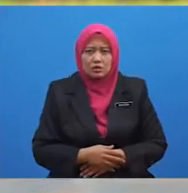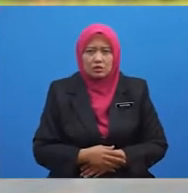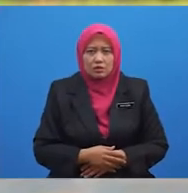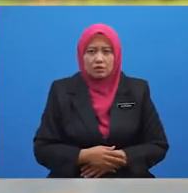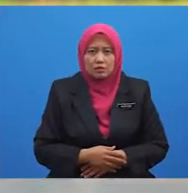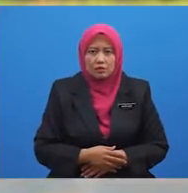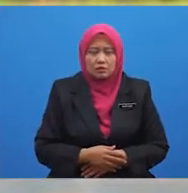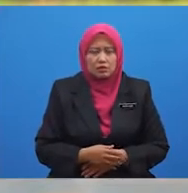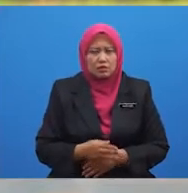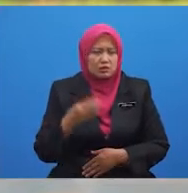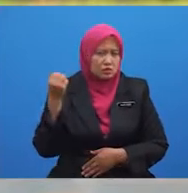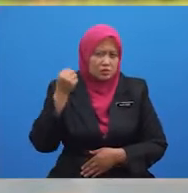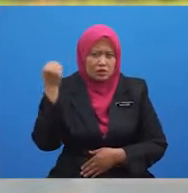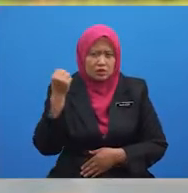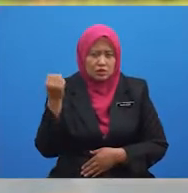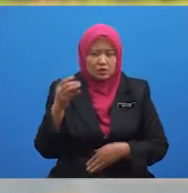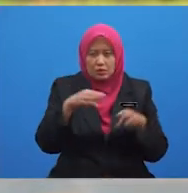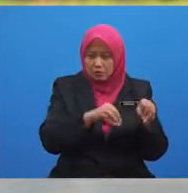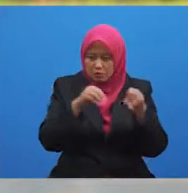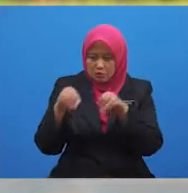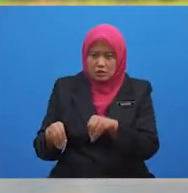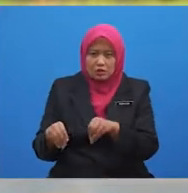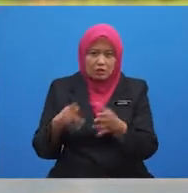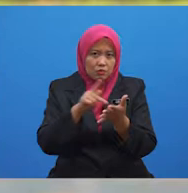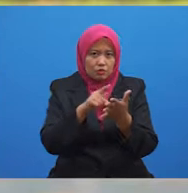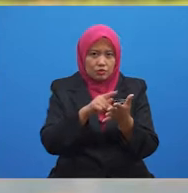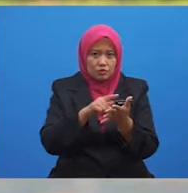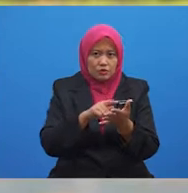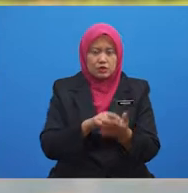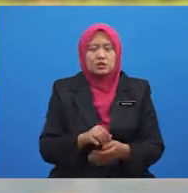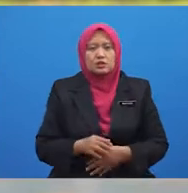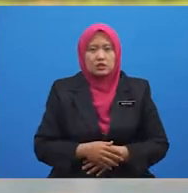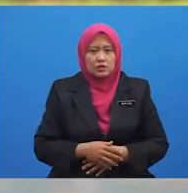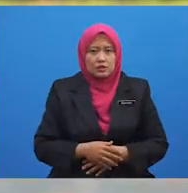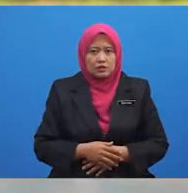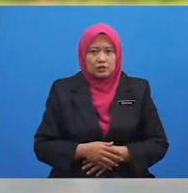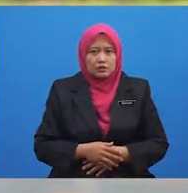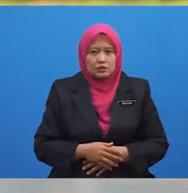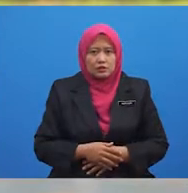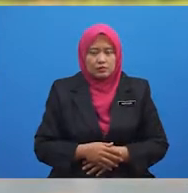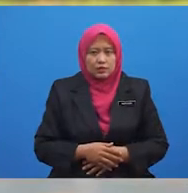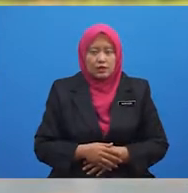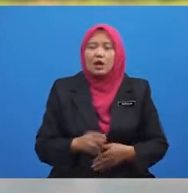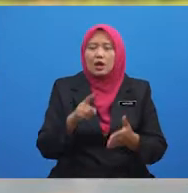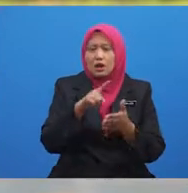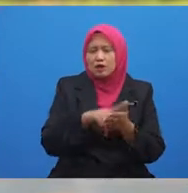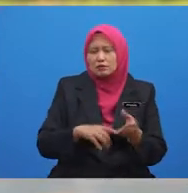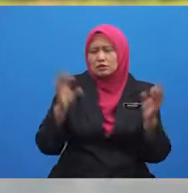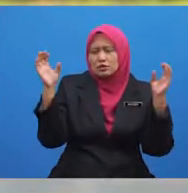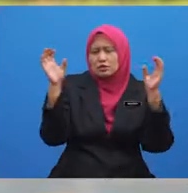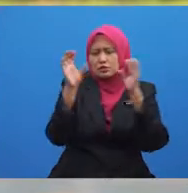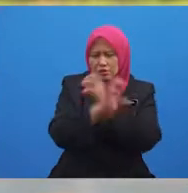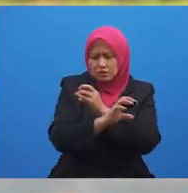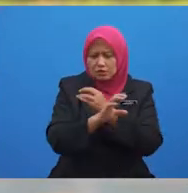sering memindahkan pusat pemerintahannya? Kini, kita bincang pula apakah cabaran yang